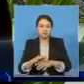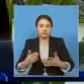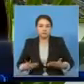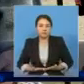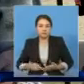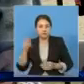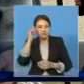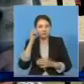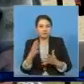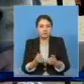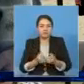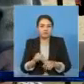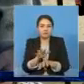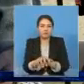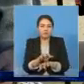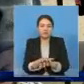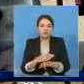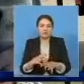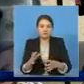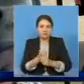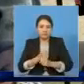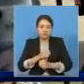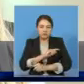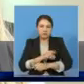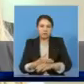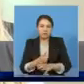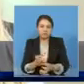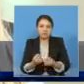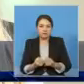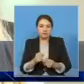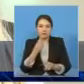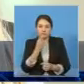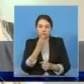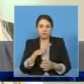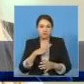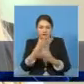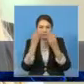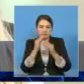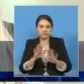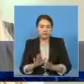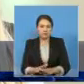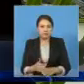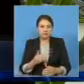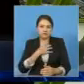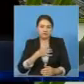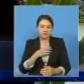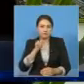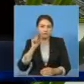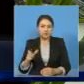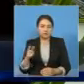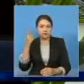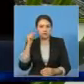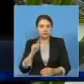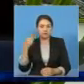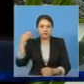запомнилась его просьба снять ботинки. И затянул жгутом ноги, остановил кровь. Такое не забывается. И нам важно, чтобы молодежь знала, что война